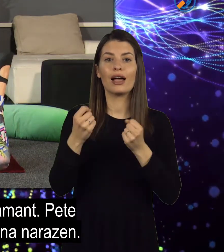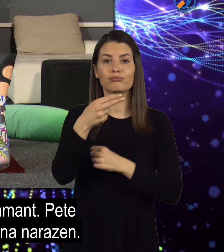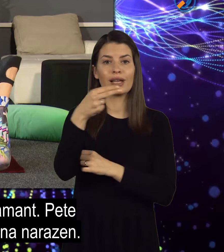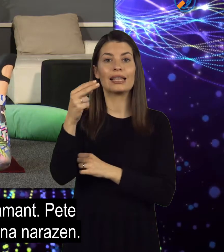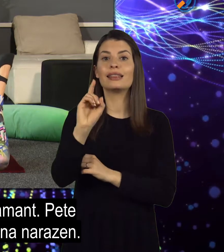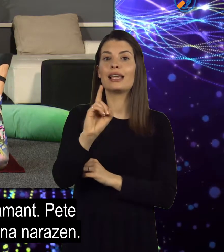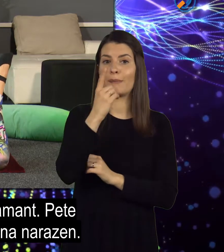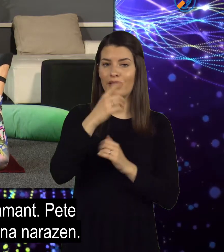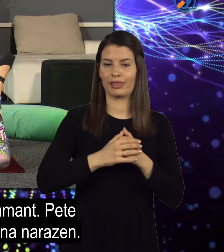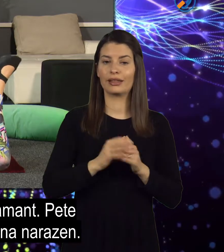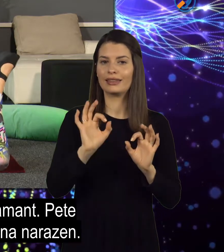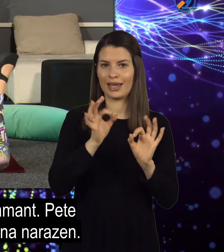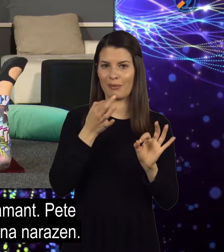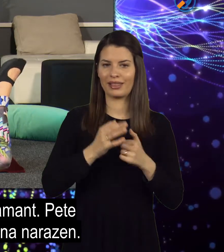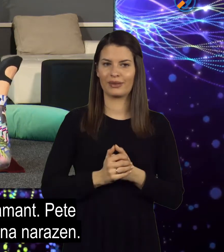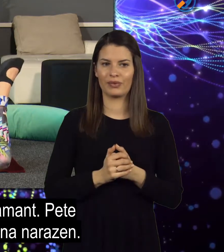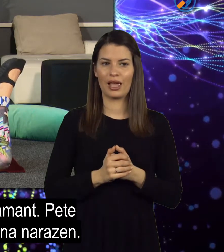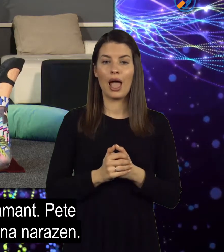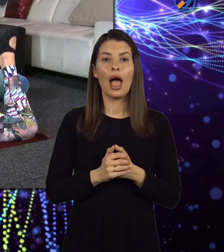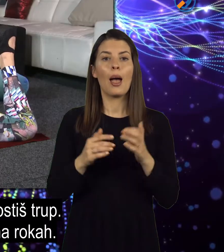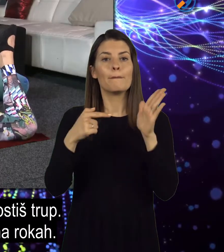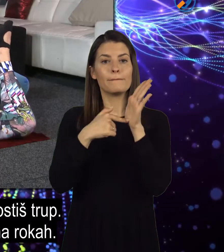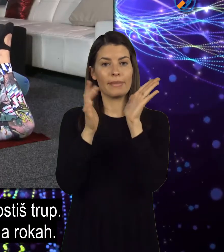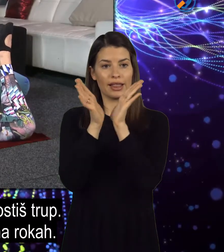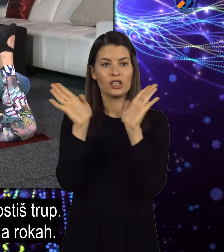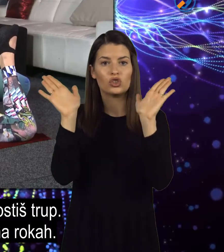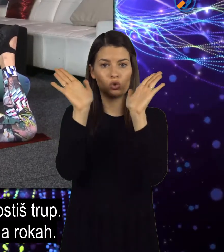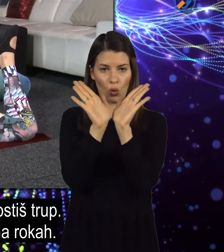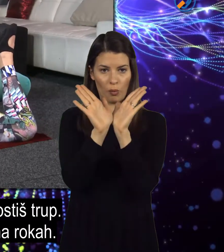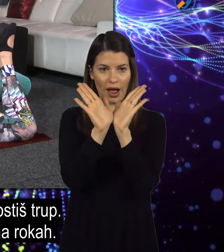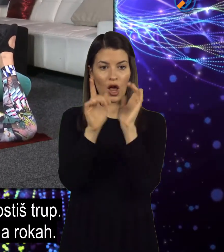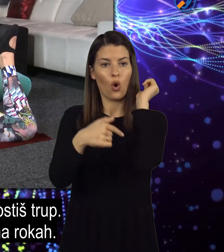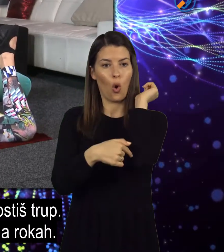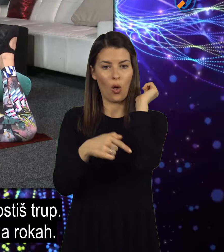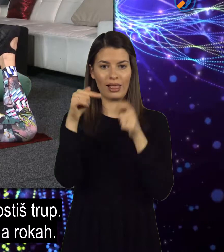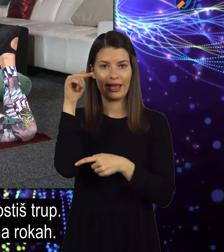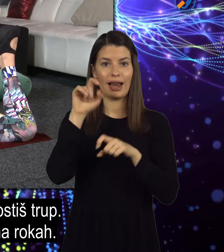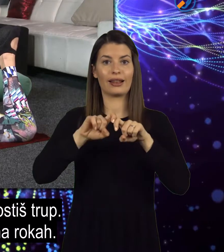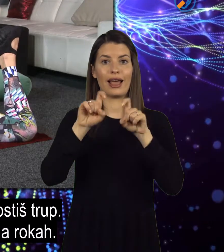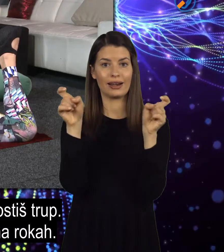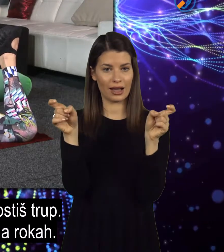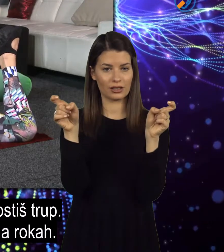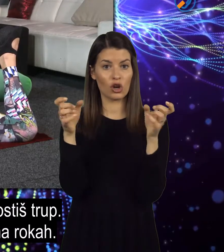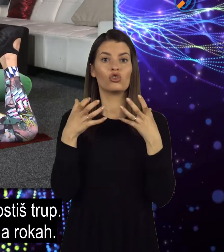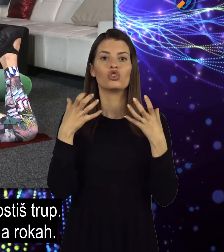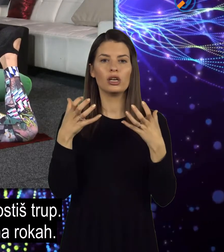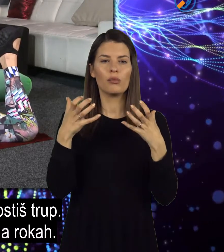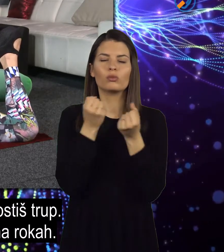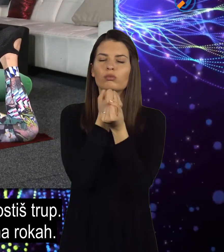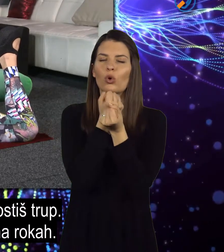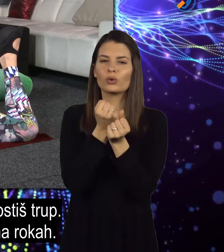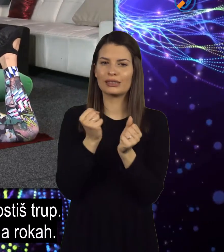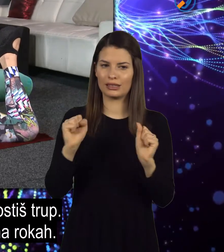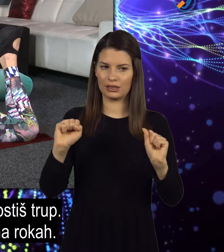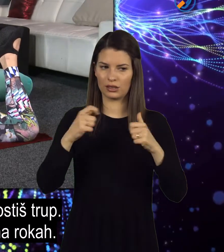Peti gresta skupaj, kolena narazen. Želja je, da sprostiš trup,